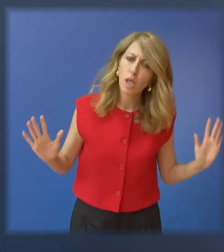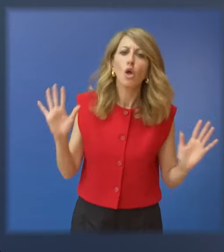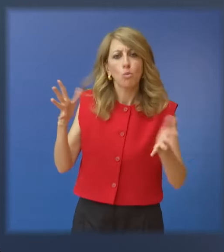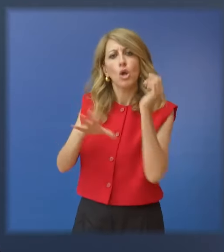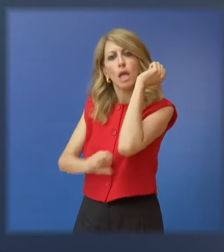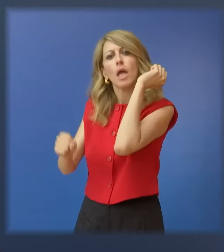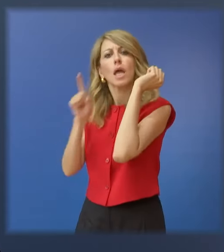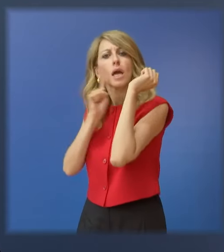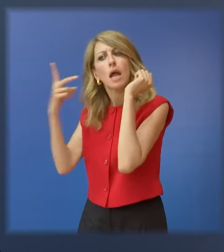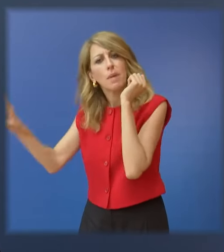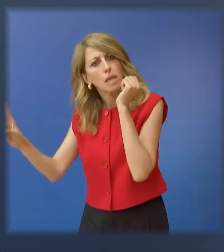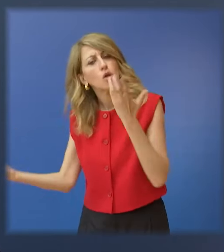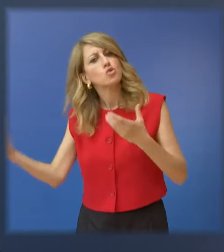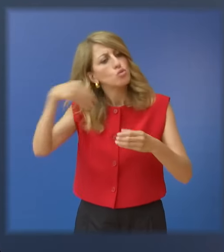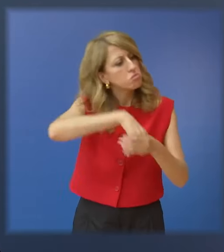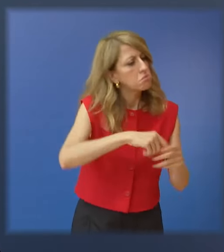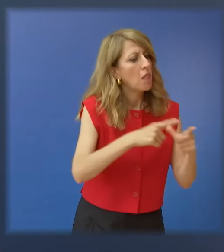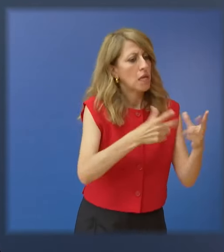ενημερωθώ και να επανέλθω